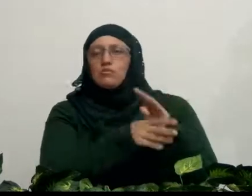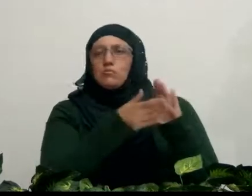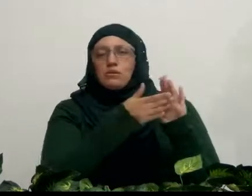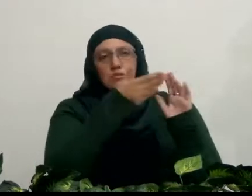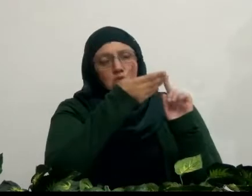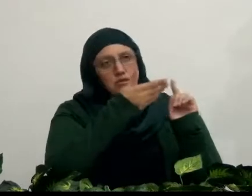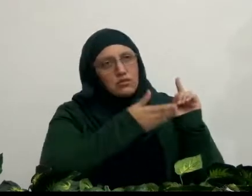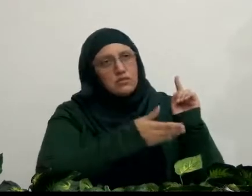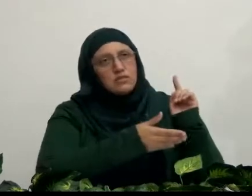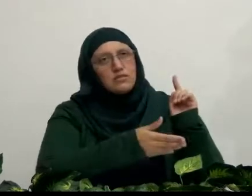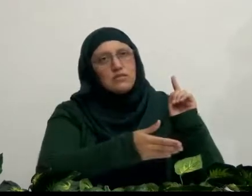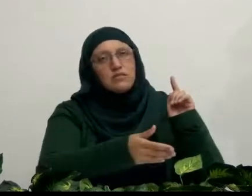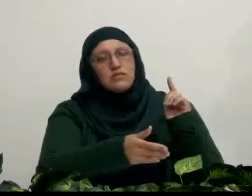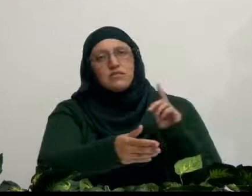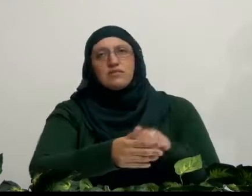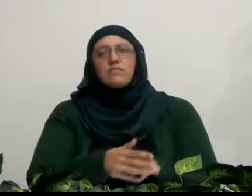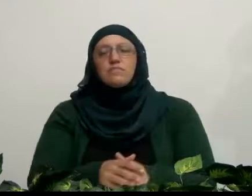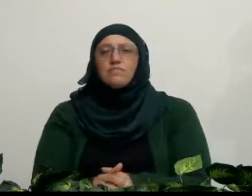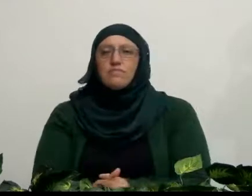سيدنا